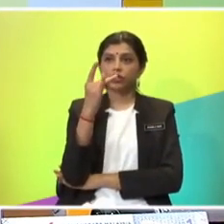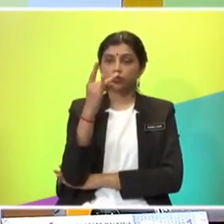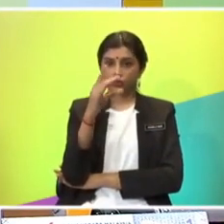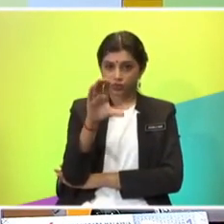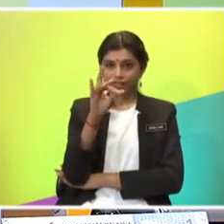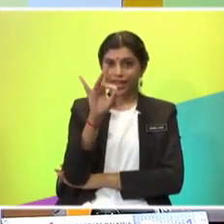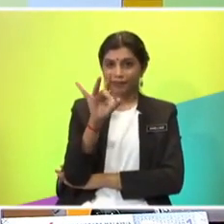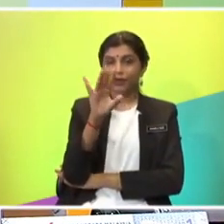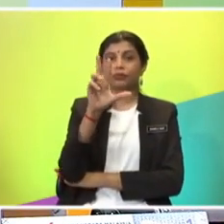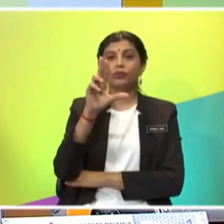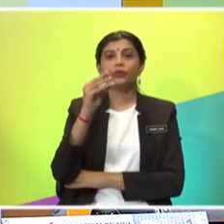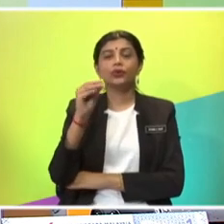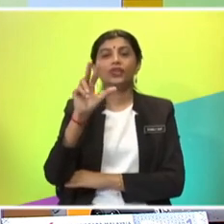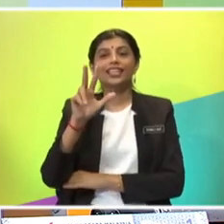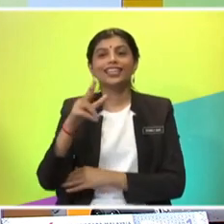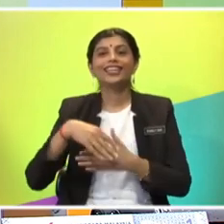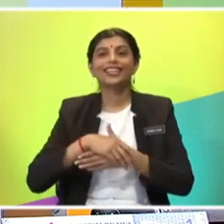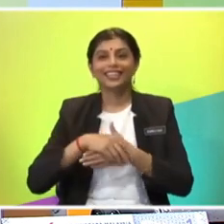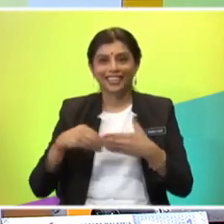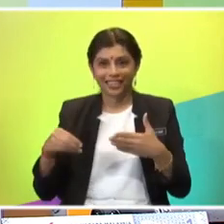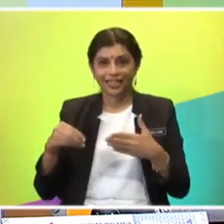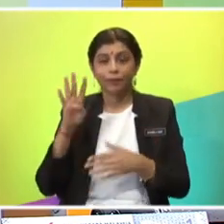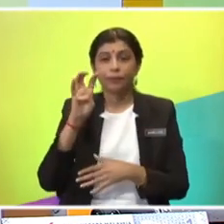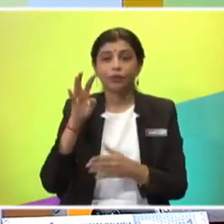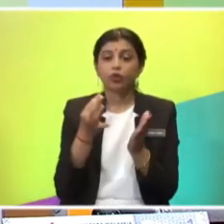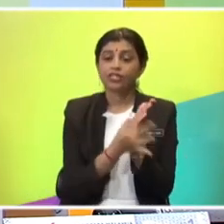RM2,183. Baik. 40 sen.